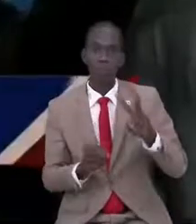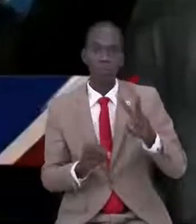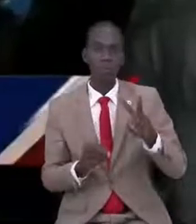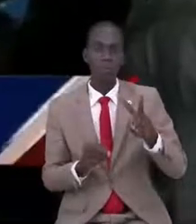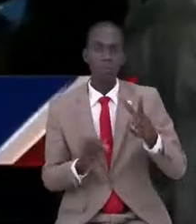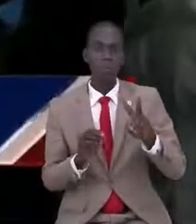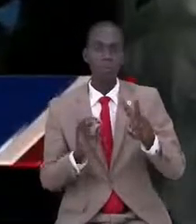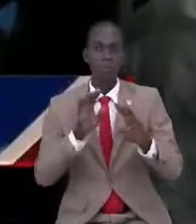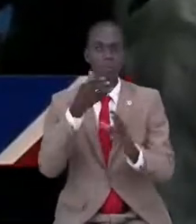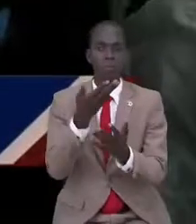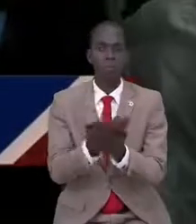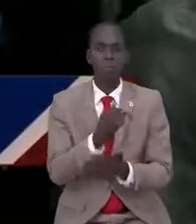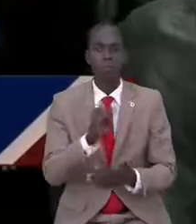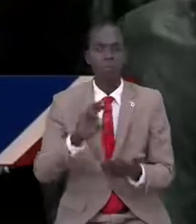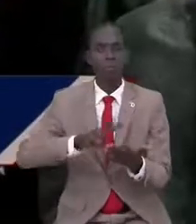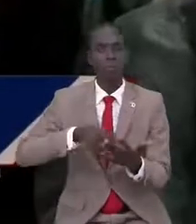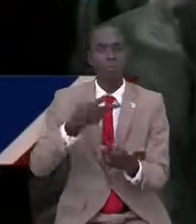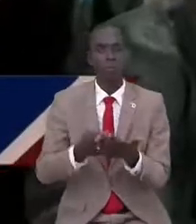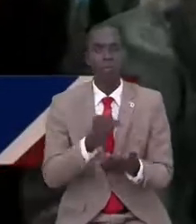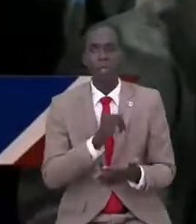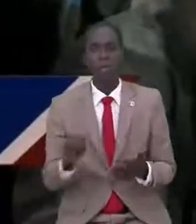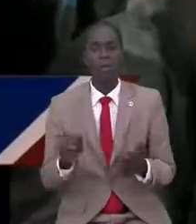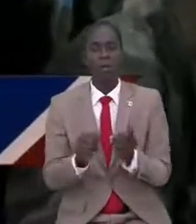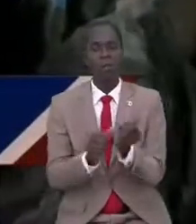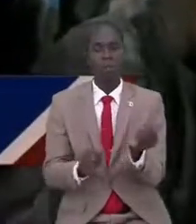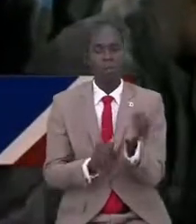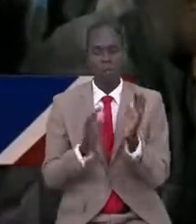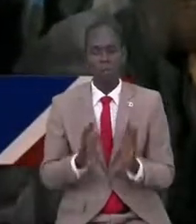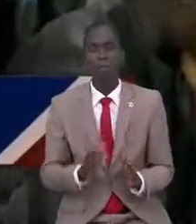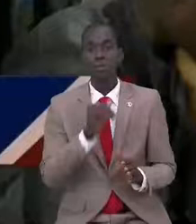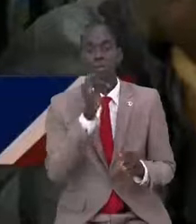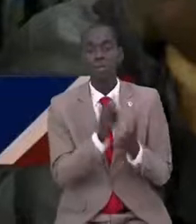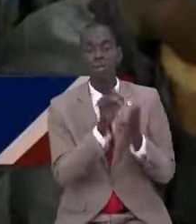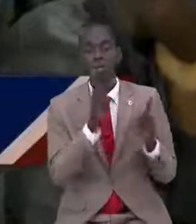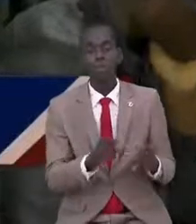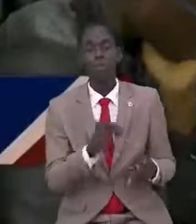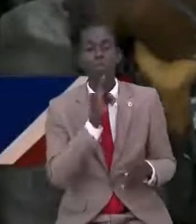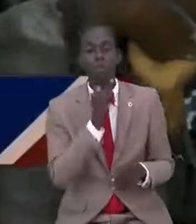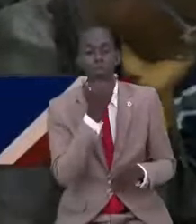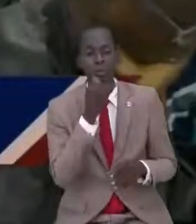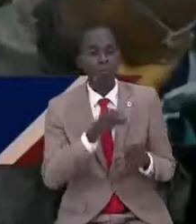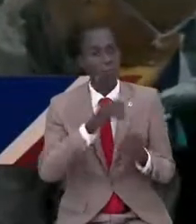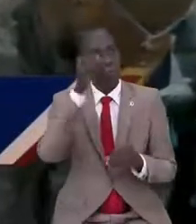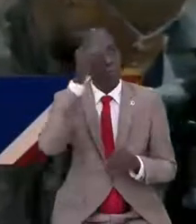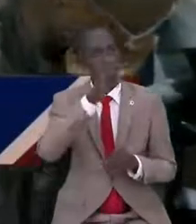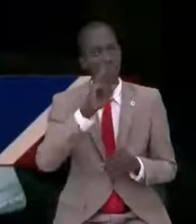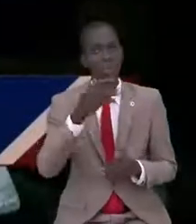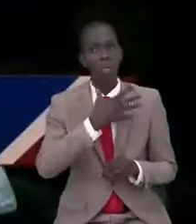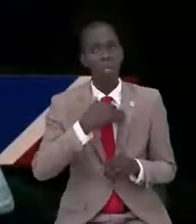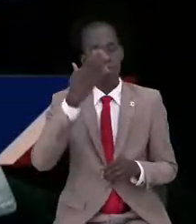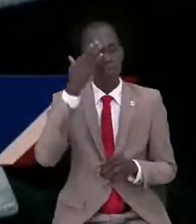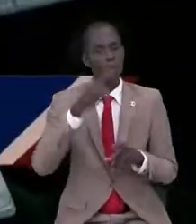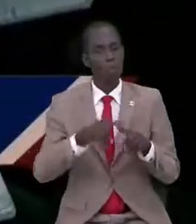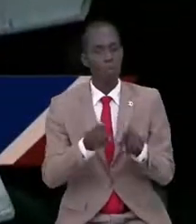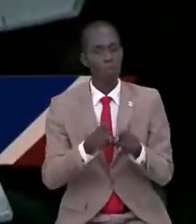Atteindre les rétrogrades déchus, non seulement il est défaillant en compréhension, en perception,